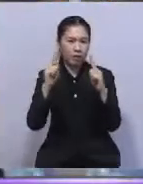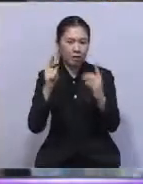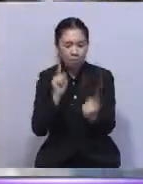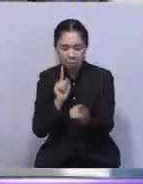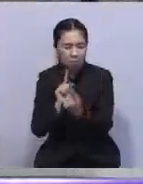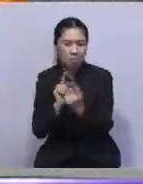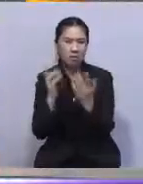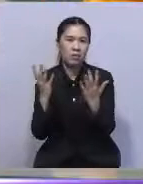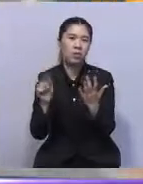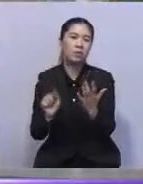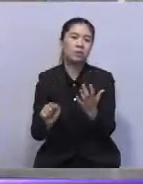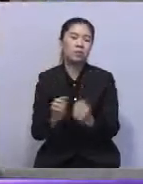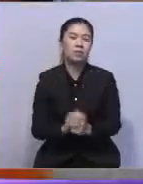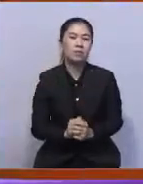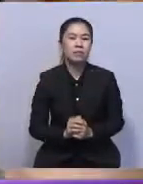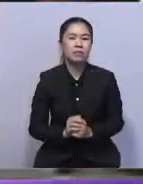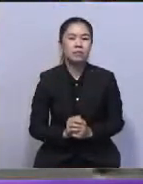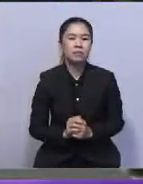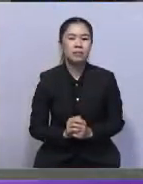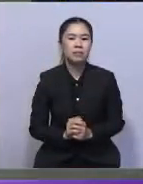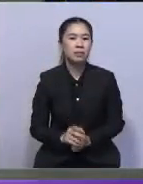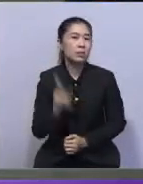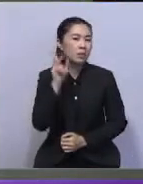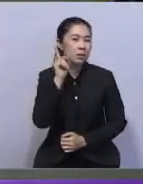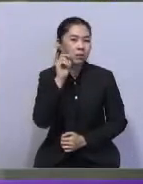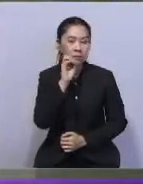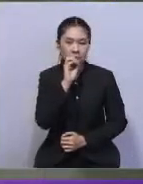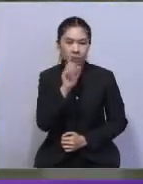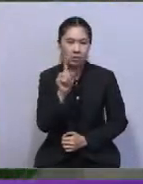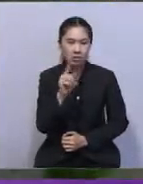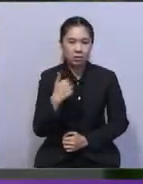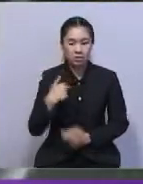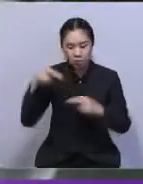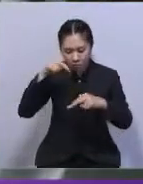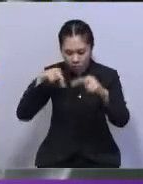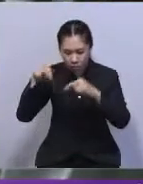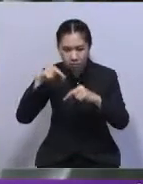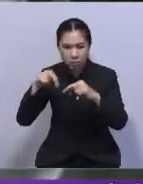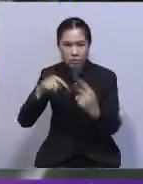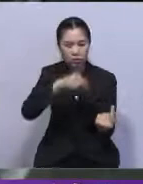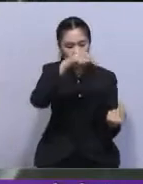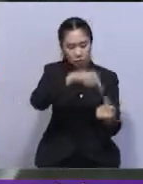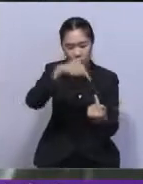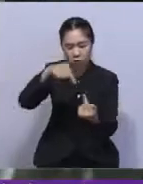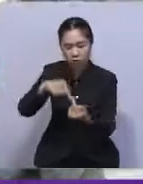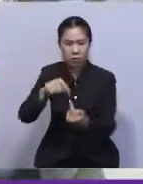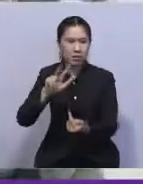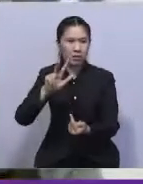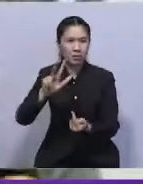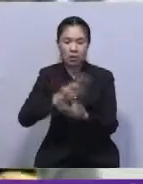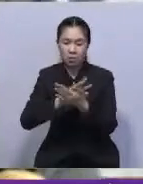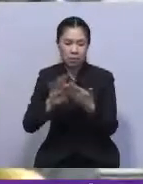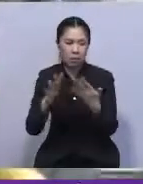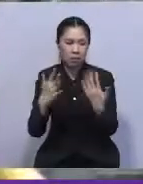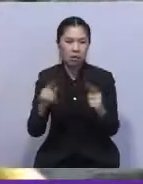โยแต่อย่างใดค่ะโดยในจุดนี้นะคะผู้สื่อข่าวของเรานั้นก็มีการตรวจสอบทั้ง3จุดก็พบว่าไม่พบพระธรรมชโย